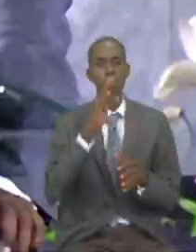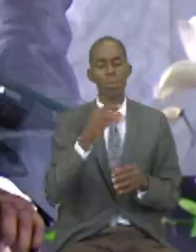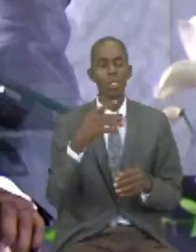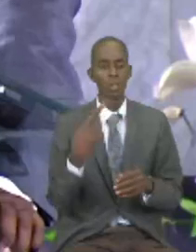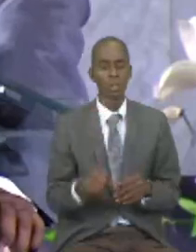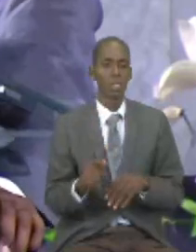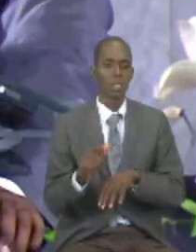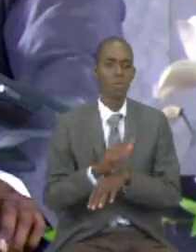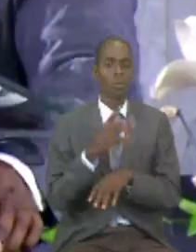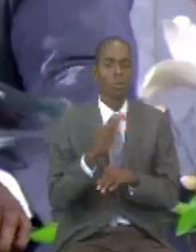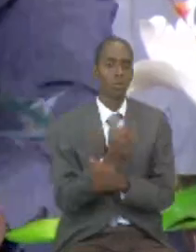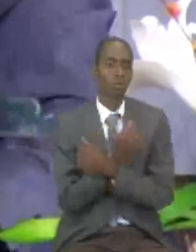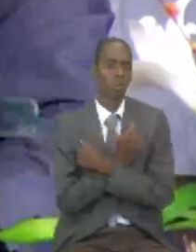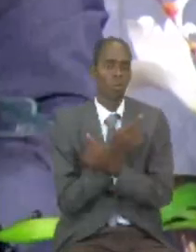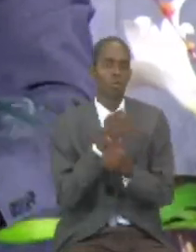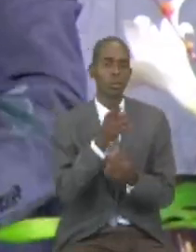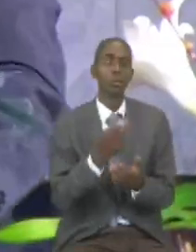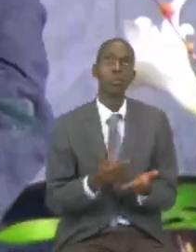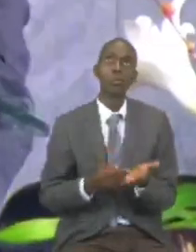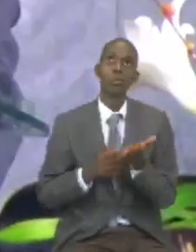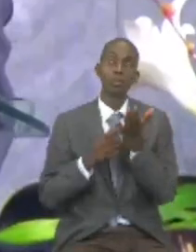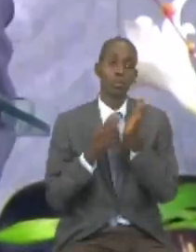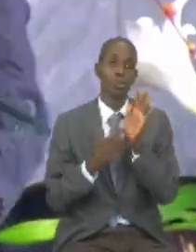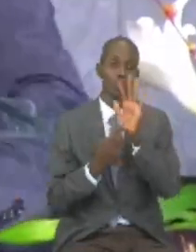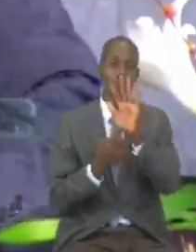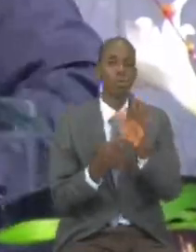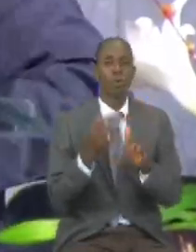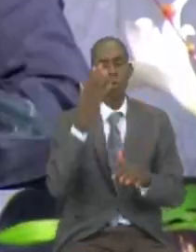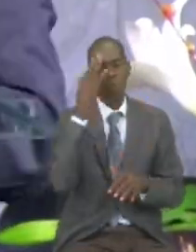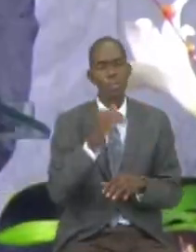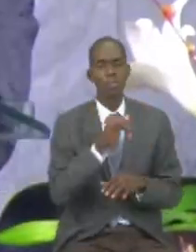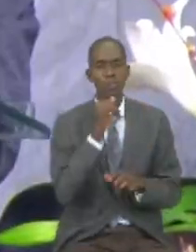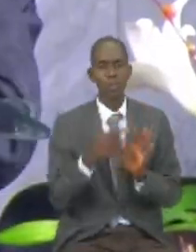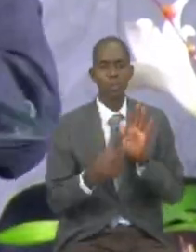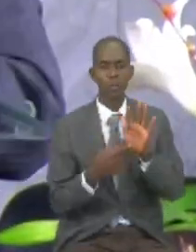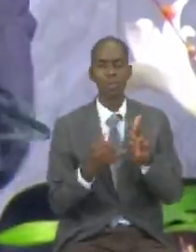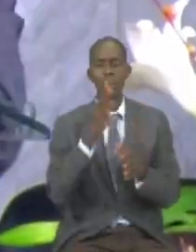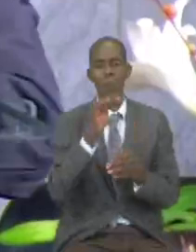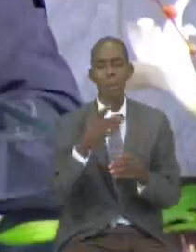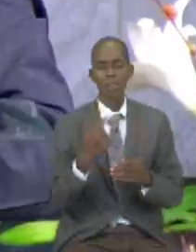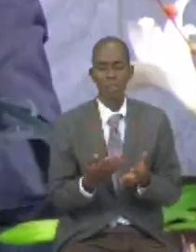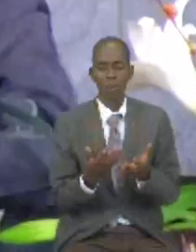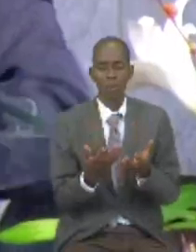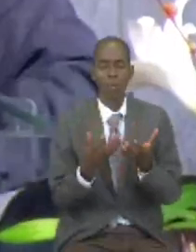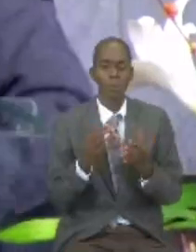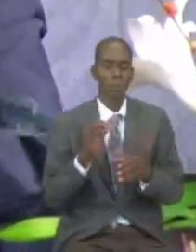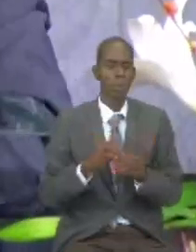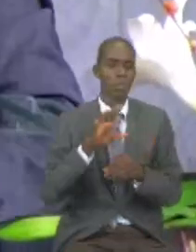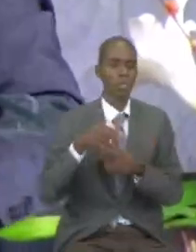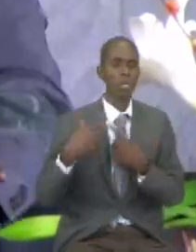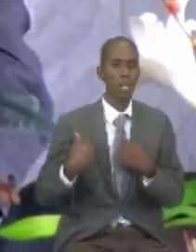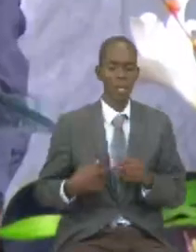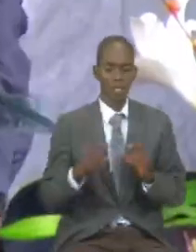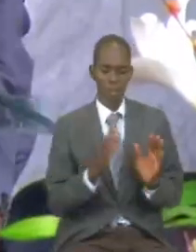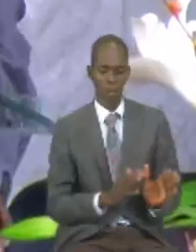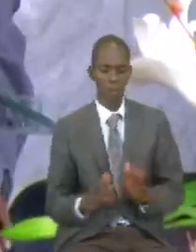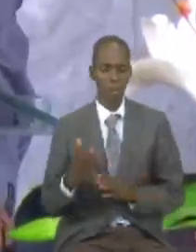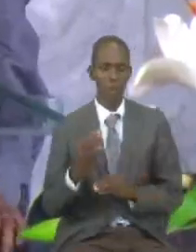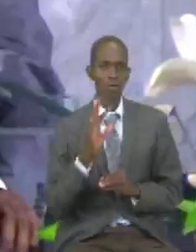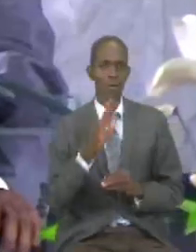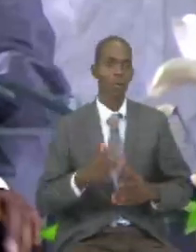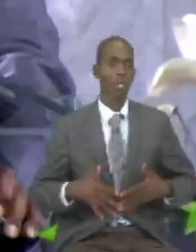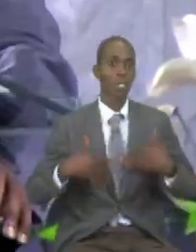l'œuvre d'amour que tu rends, que tu fais. Si tu dis que tu aimes le Seigneur, montre-le par le désir de ton cœur, les projets